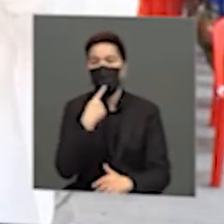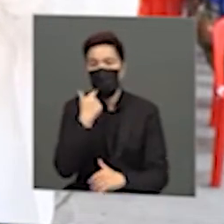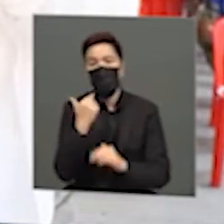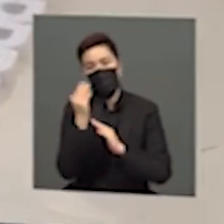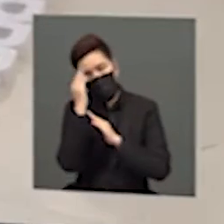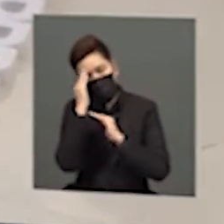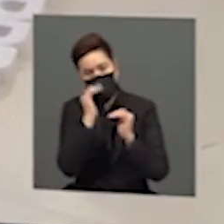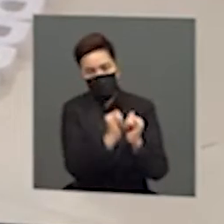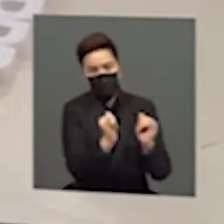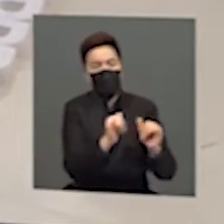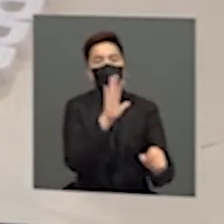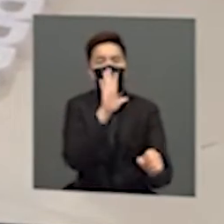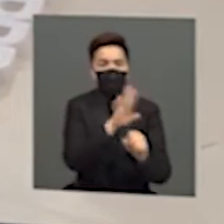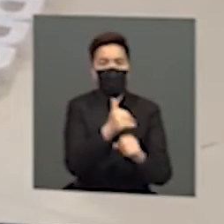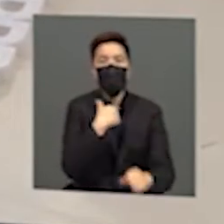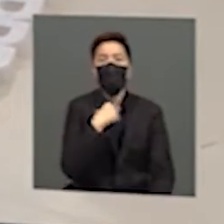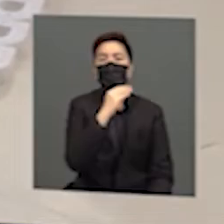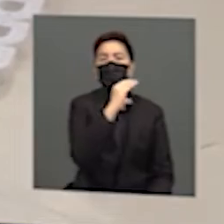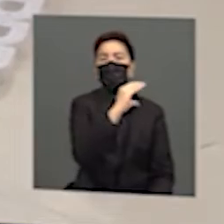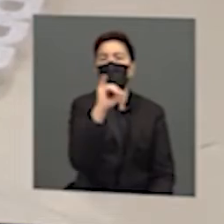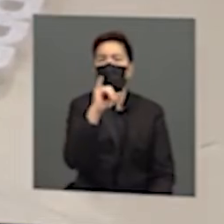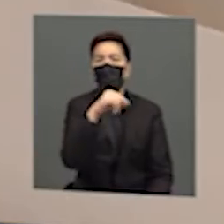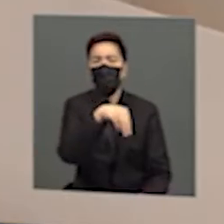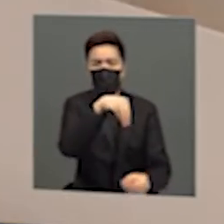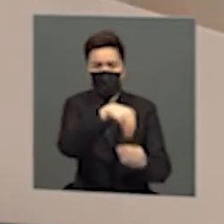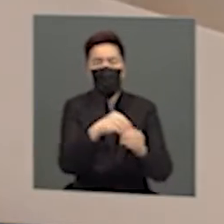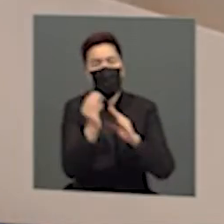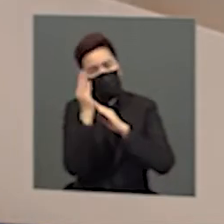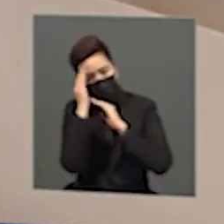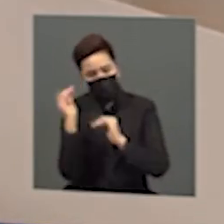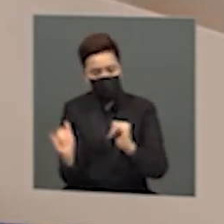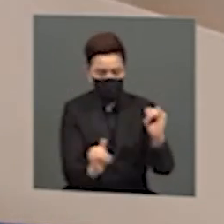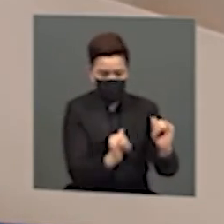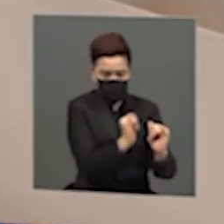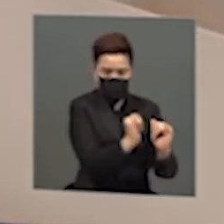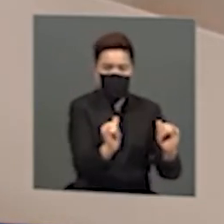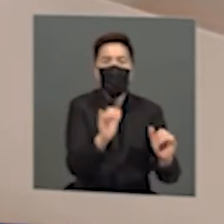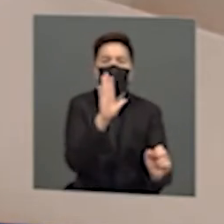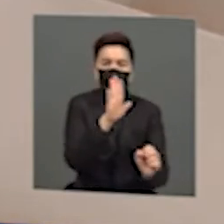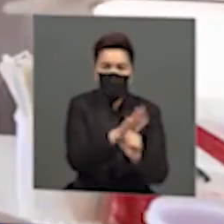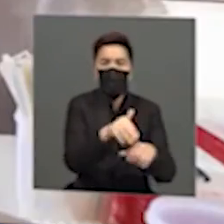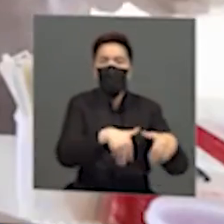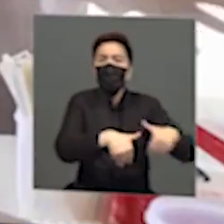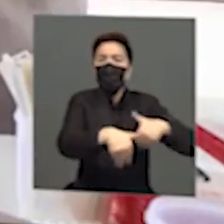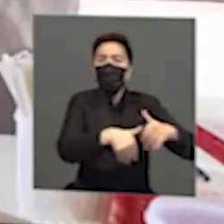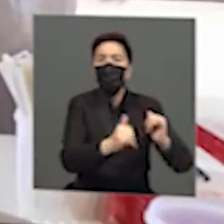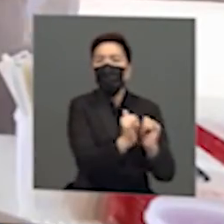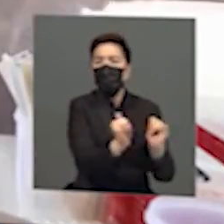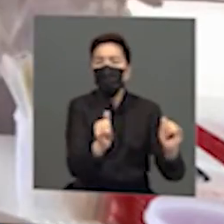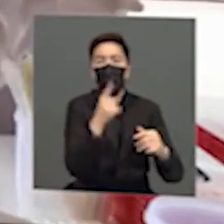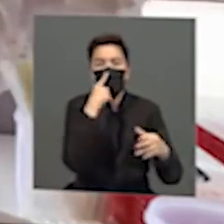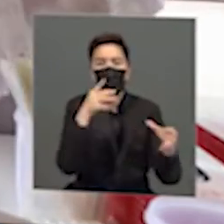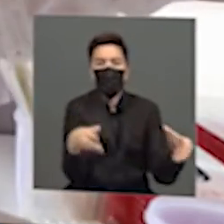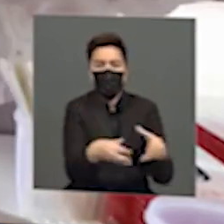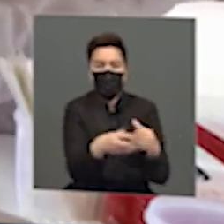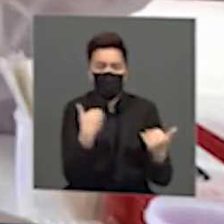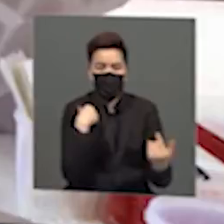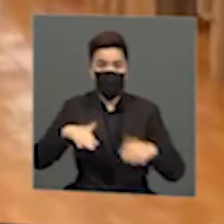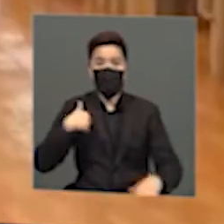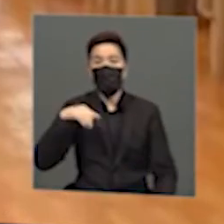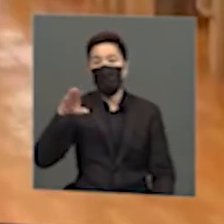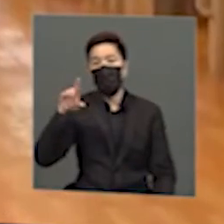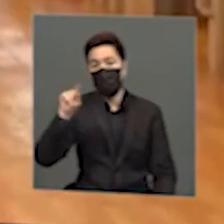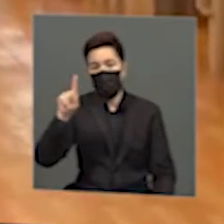พยาบาลก็เพราะก็อยากจะเตรียมเตรียมสงวนเตียงไว้ให้กับคนที่เขามีอาการ